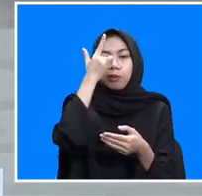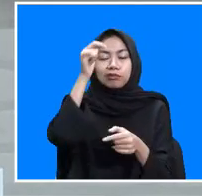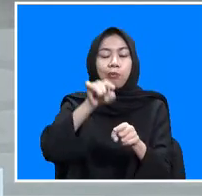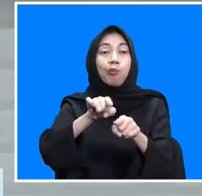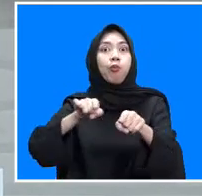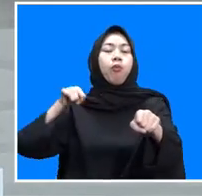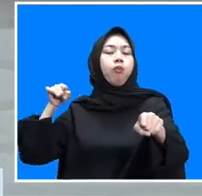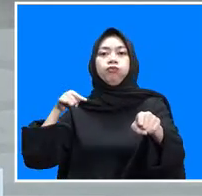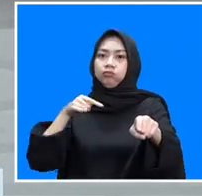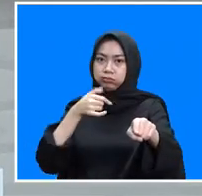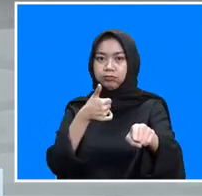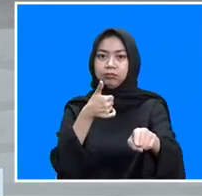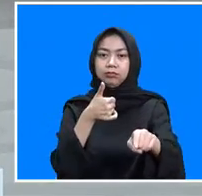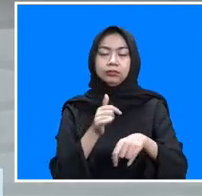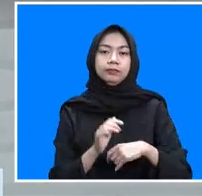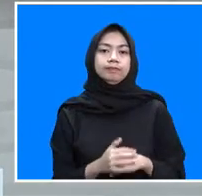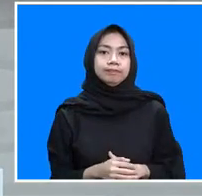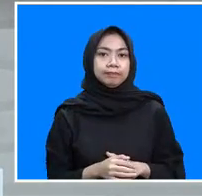kita